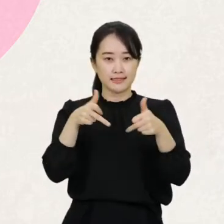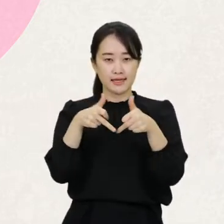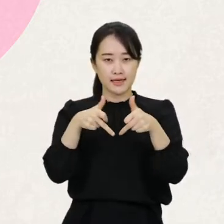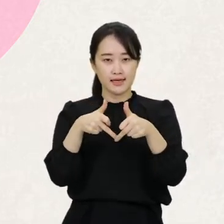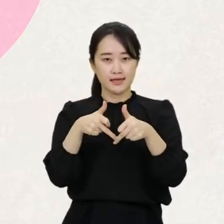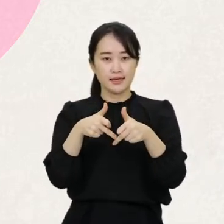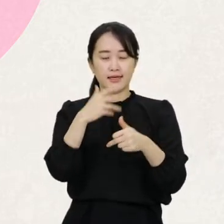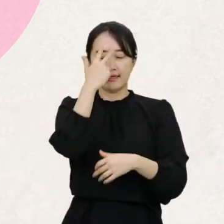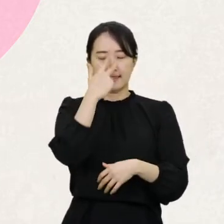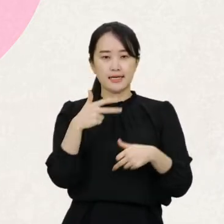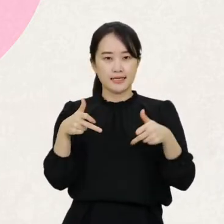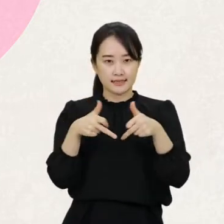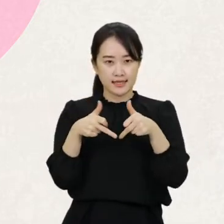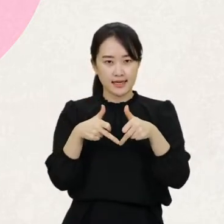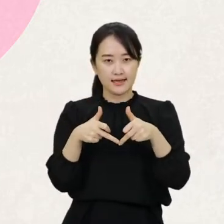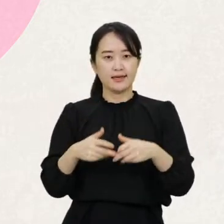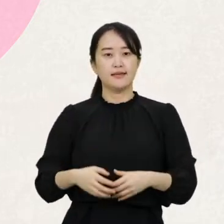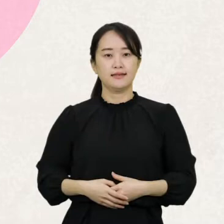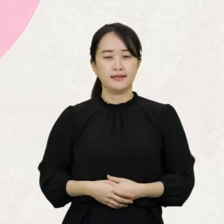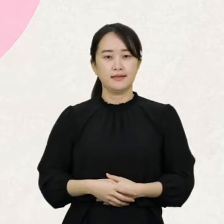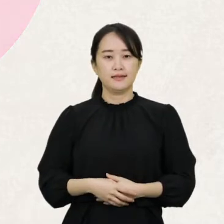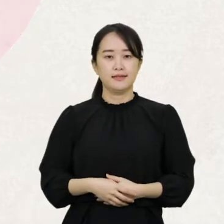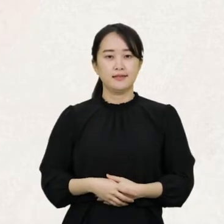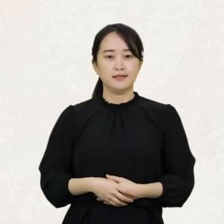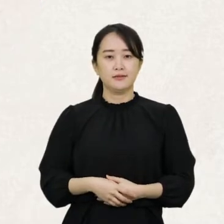청각장애, 시각장애 순으로 많았어요.